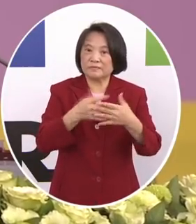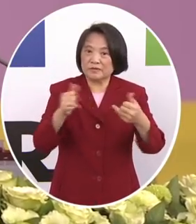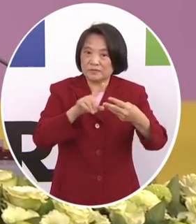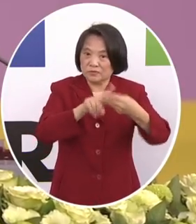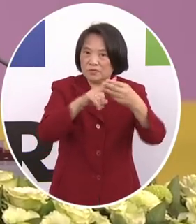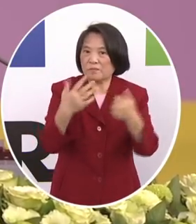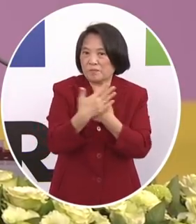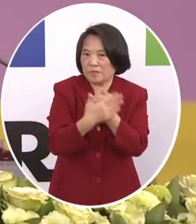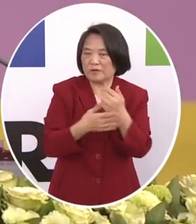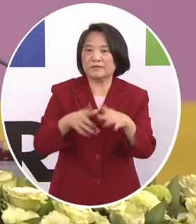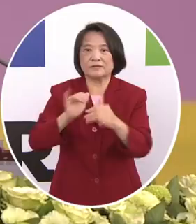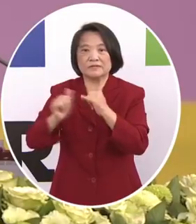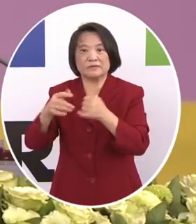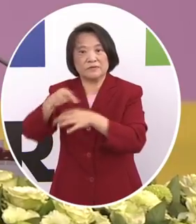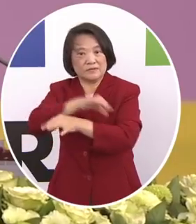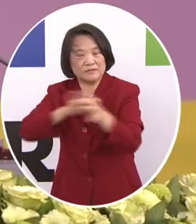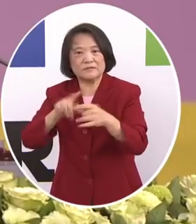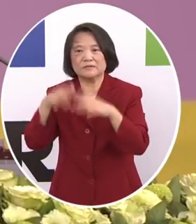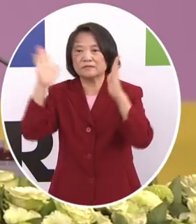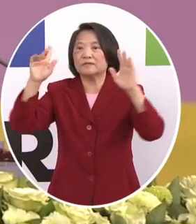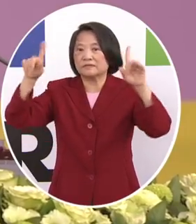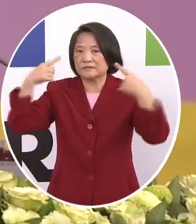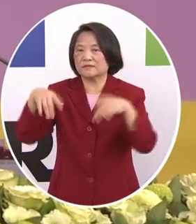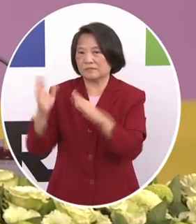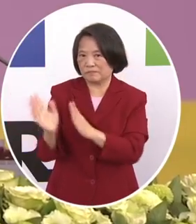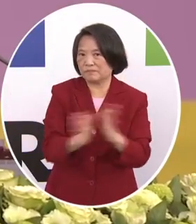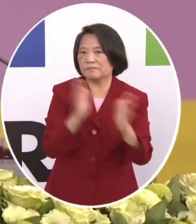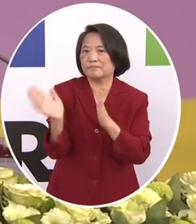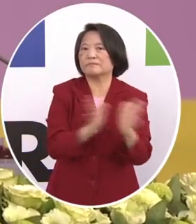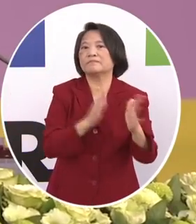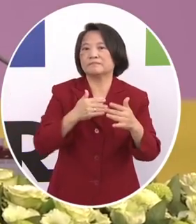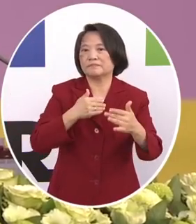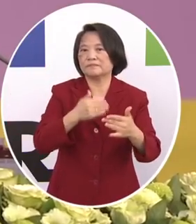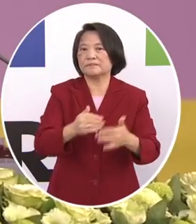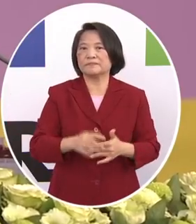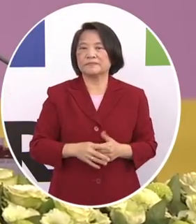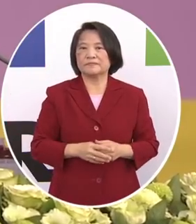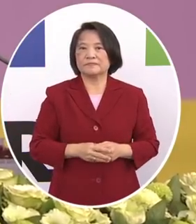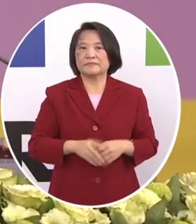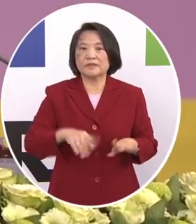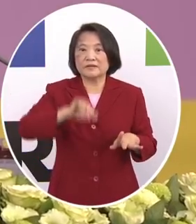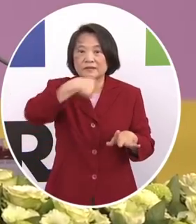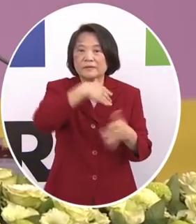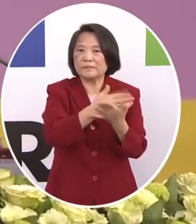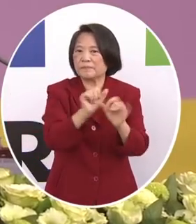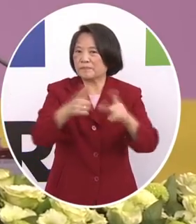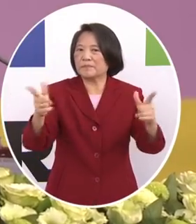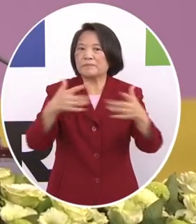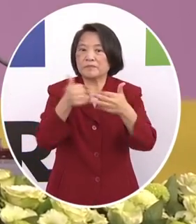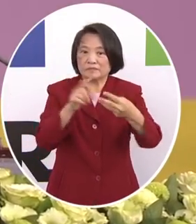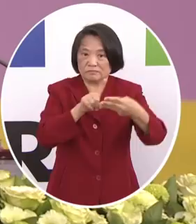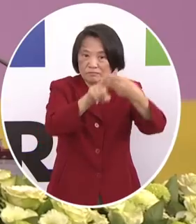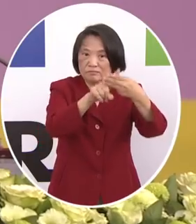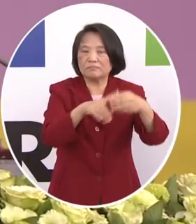跟社会经济正常的运作。台湾的多元的民主是我们